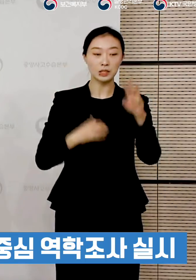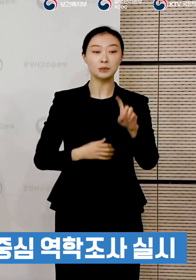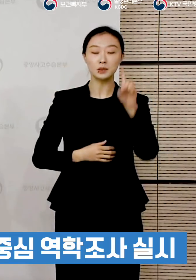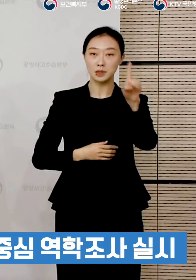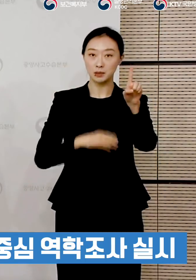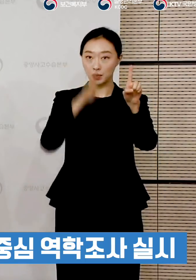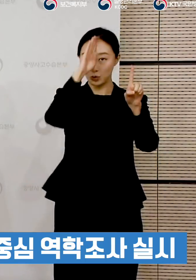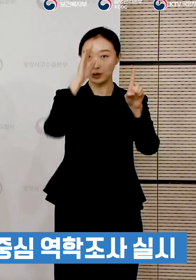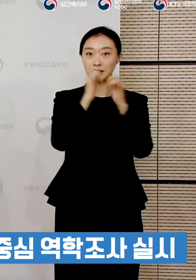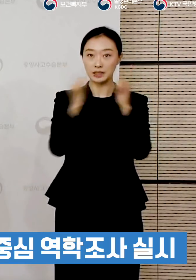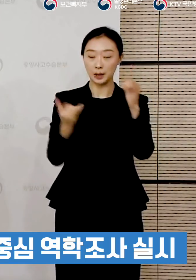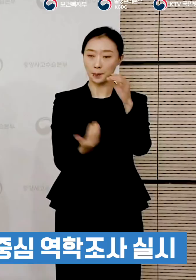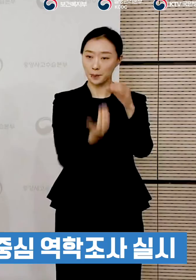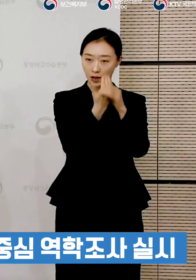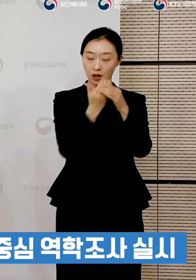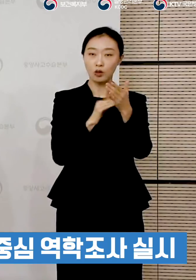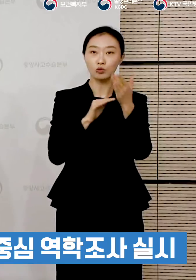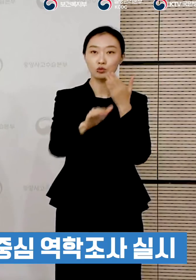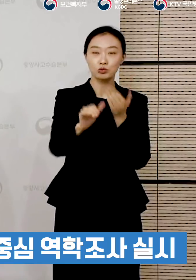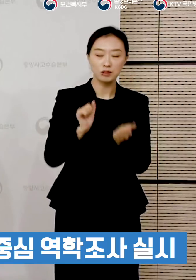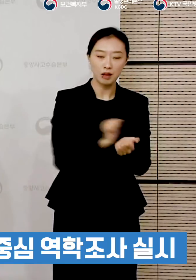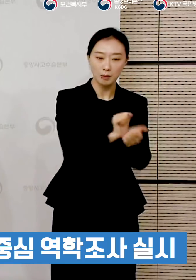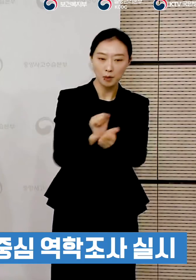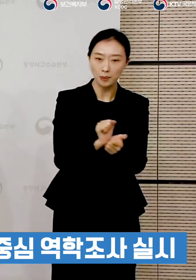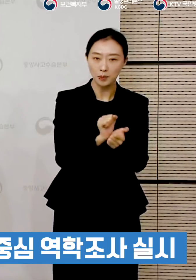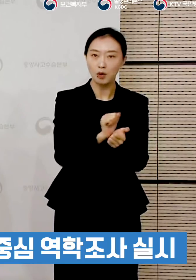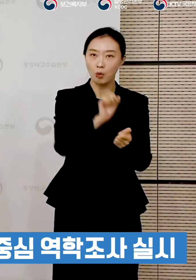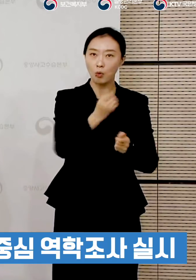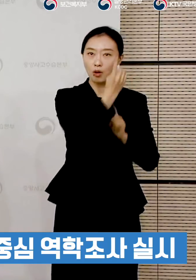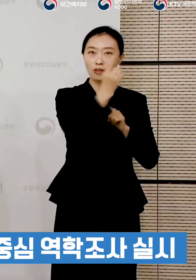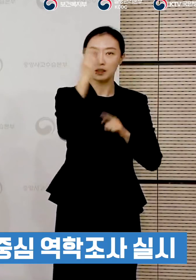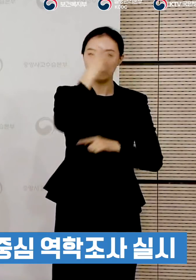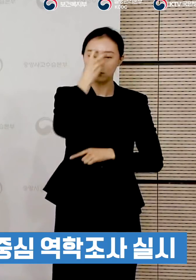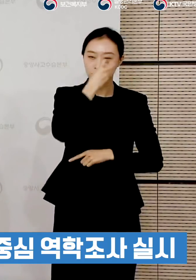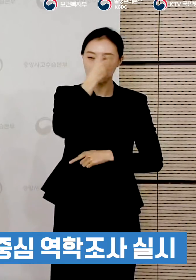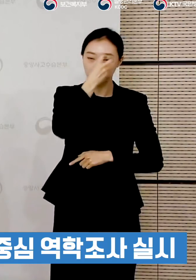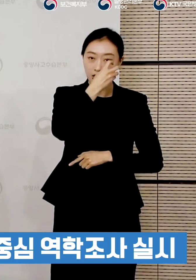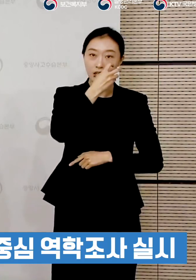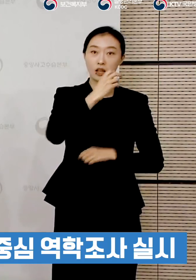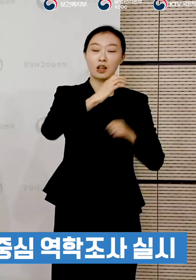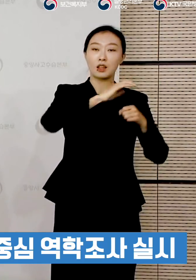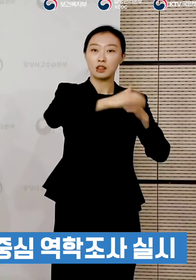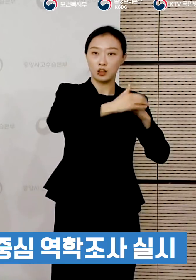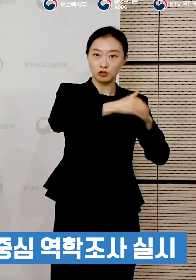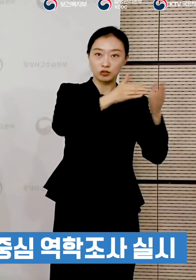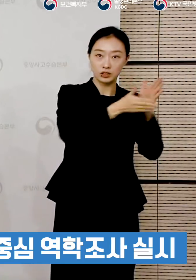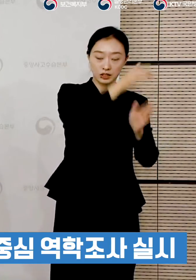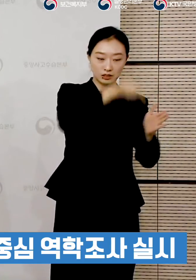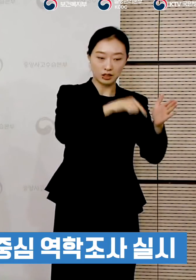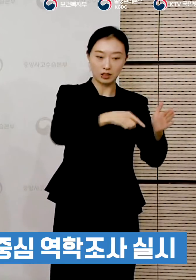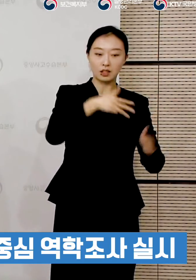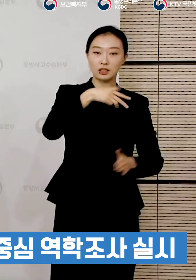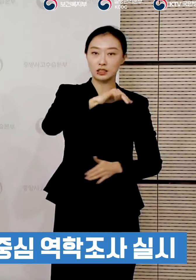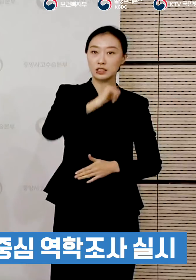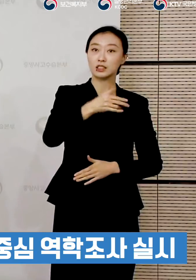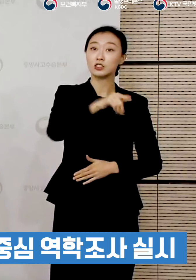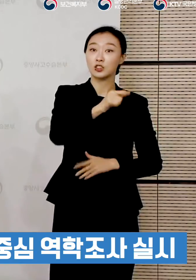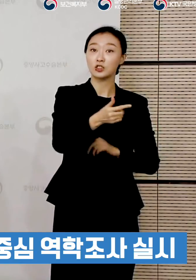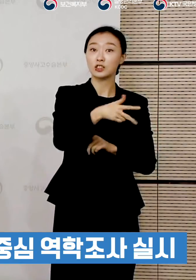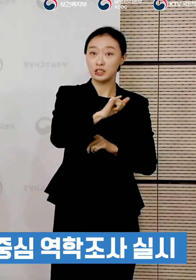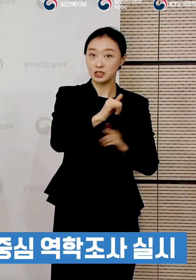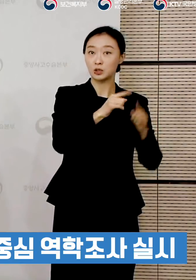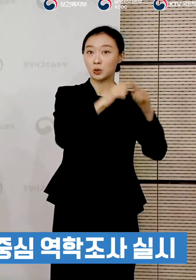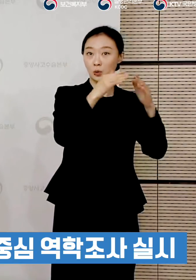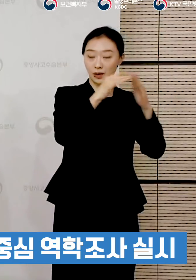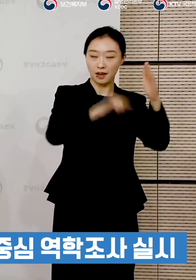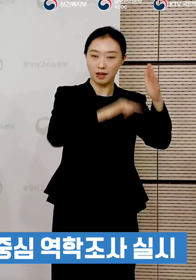이후 감염 경로를 추적하여 대구시의 신천지교회, 경북 청도 대남병원 등에서 집단적인